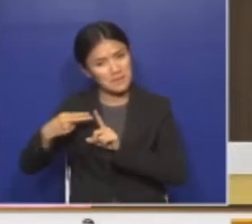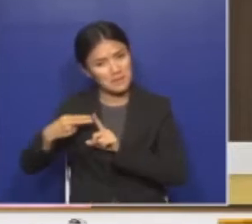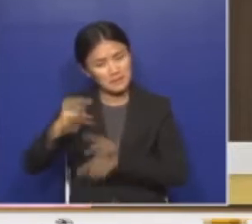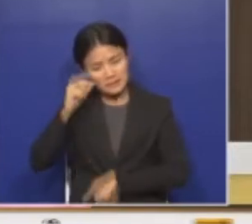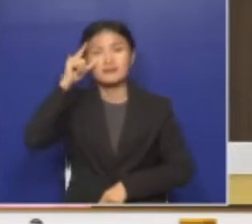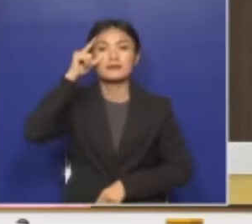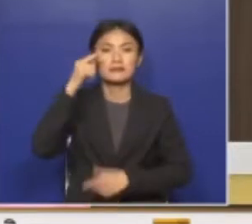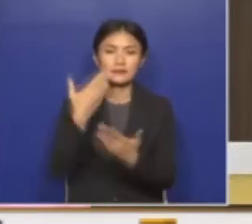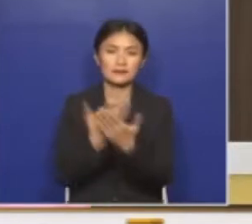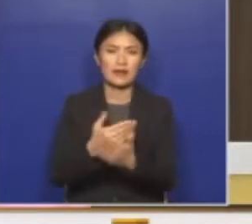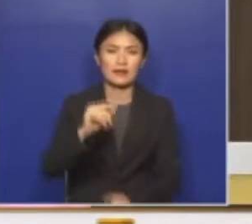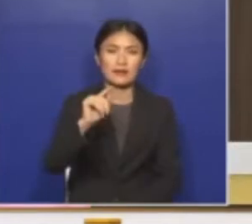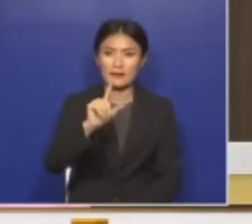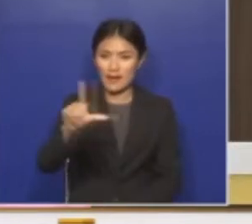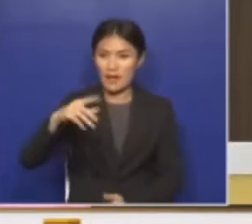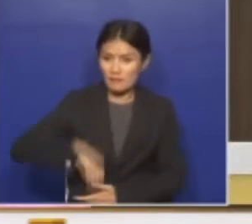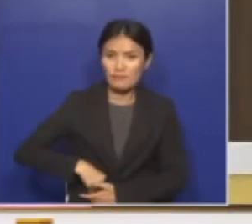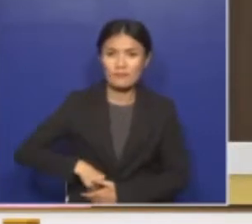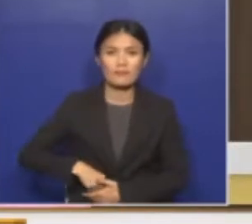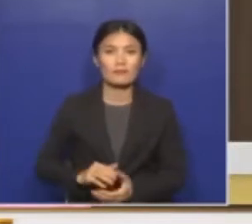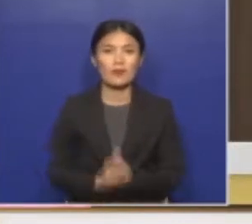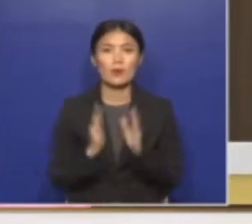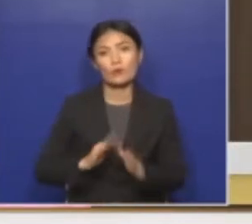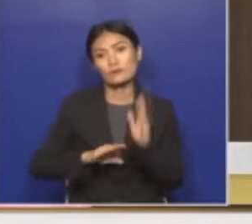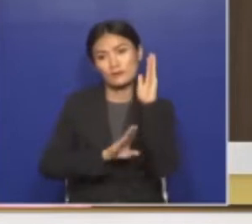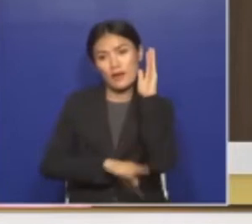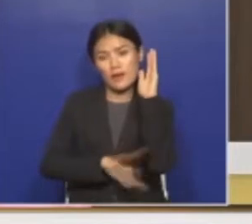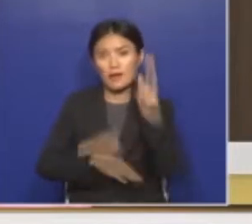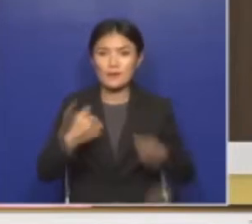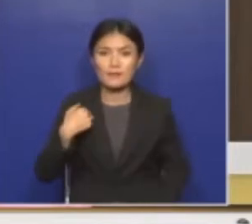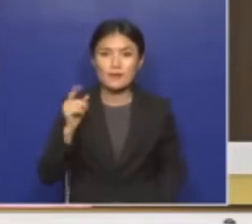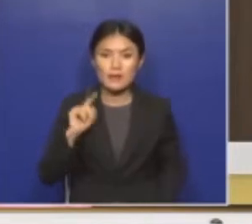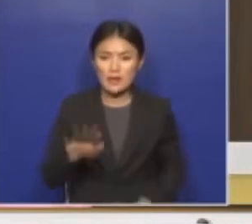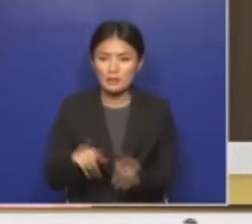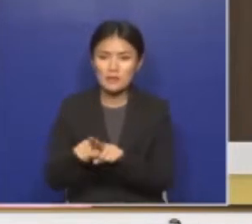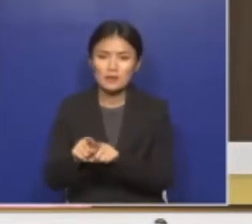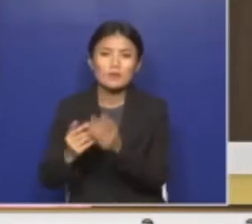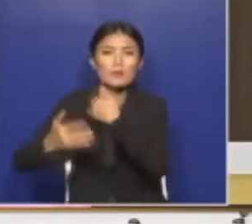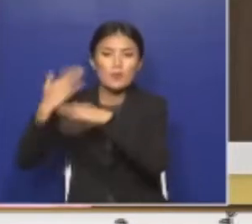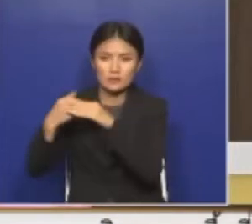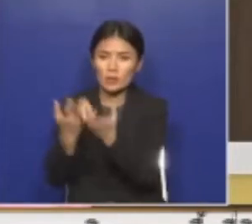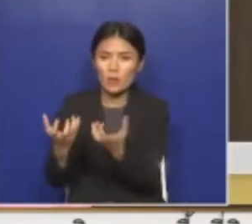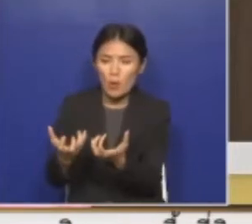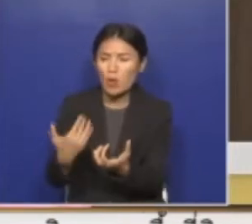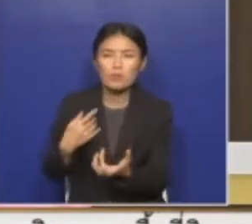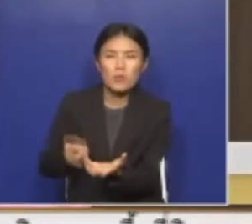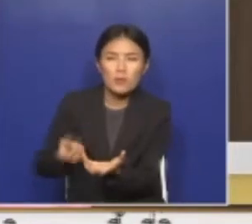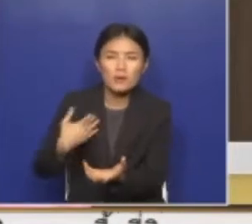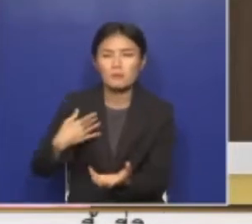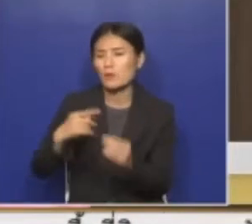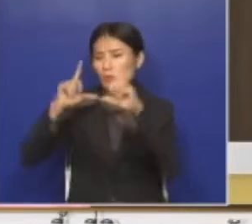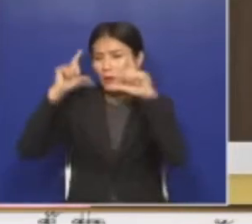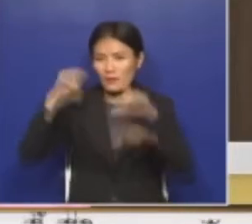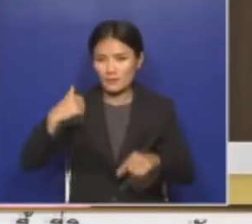พี่น้องชาวใต้นะครับมีมรดกตกทอดที่บรรพบุรุษทิ้งไว้ให้นะครับแล้วก็เป็น